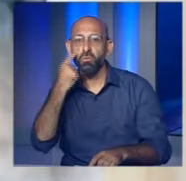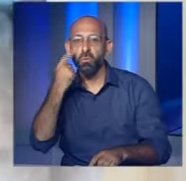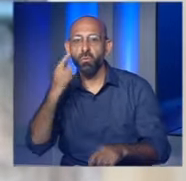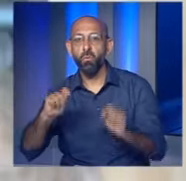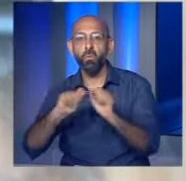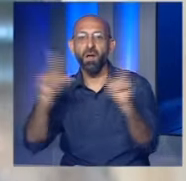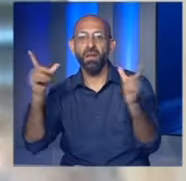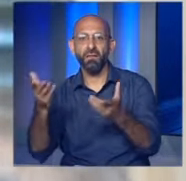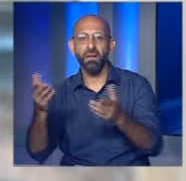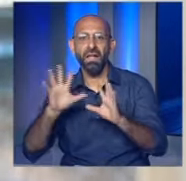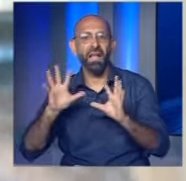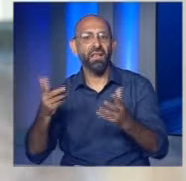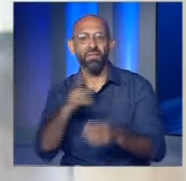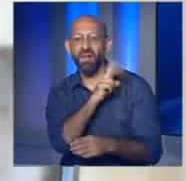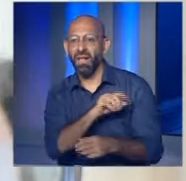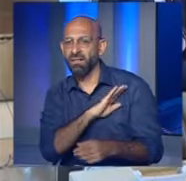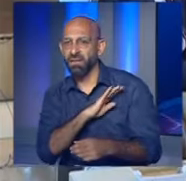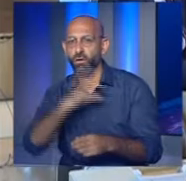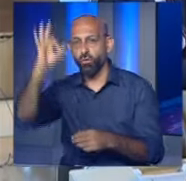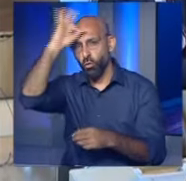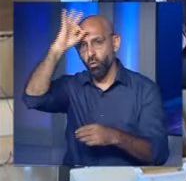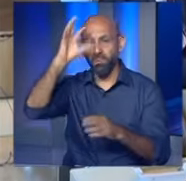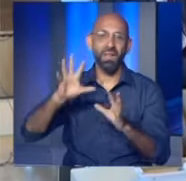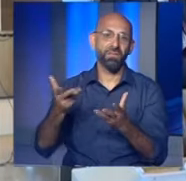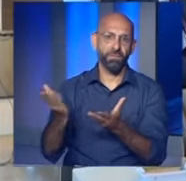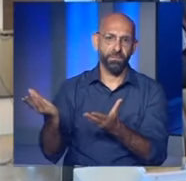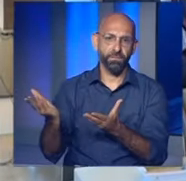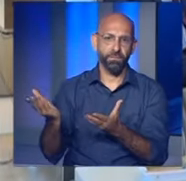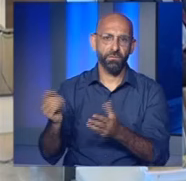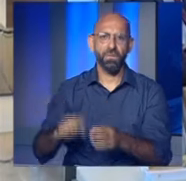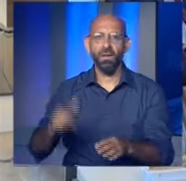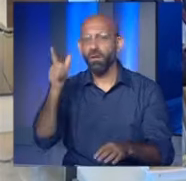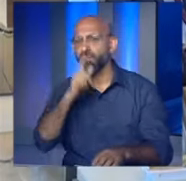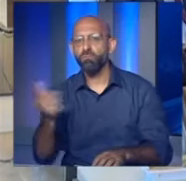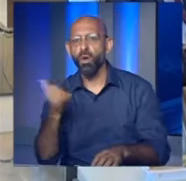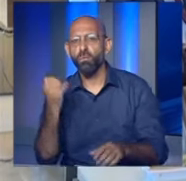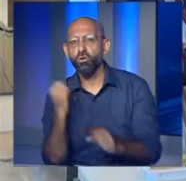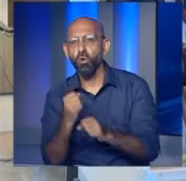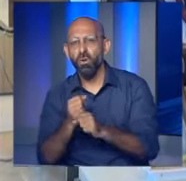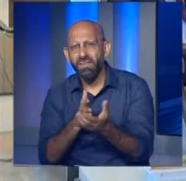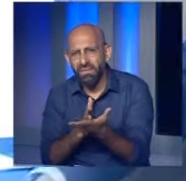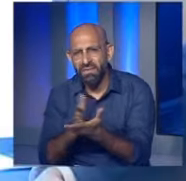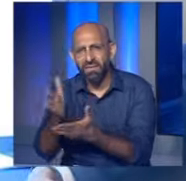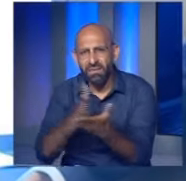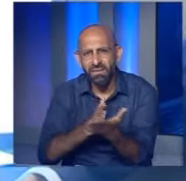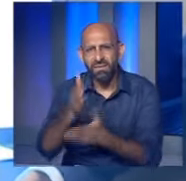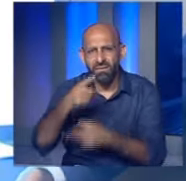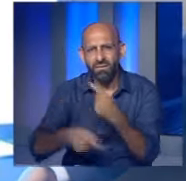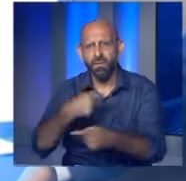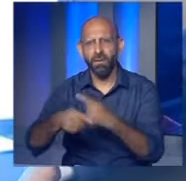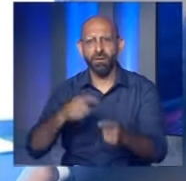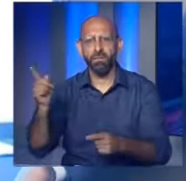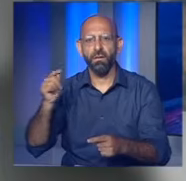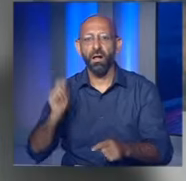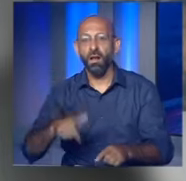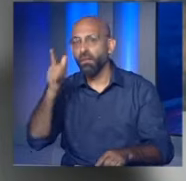الاوساط الاسبوعين او الثلاثه المقبله بالمهمه على صعيد بلوره المشهد المتعلق بالوضع في غزه والجنوب